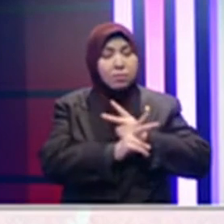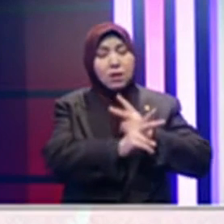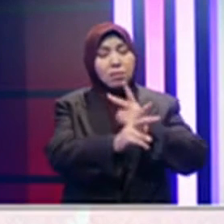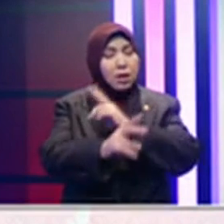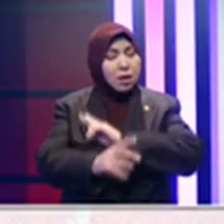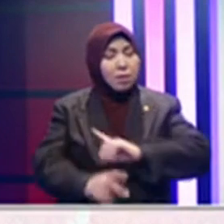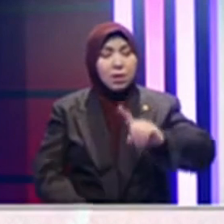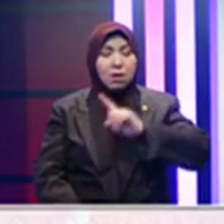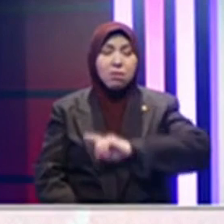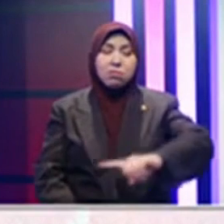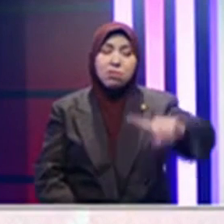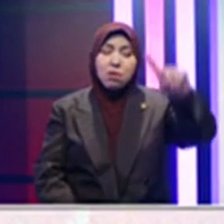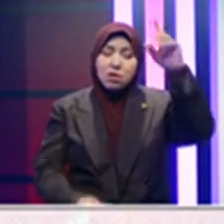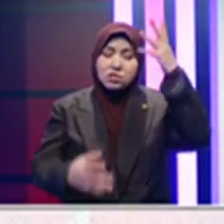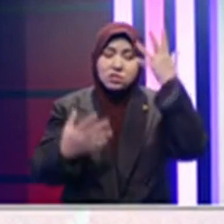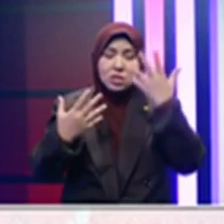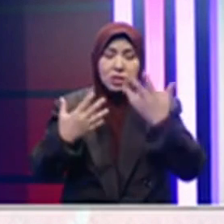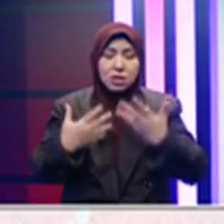min bani